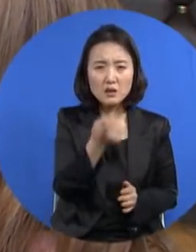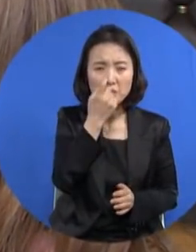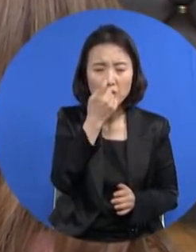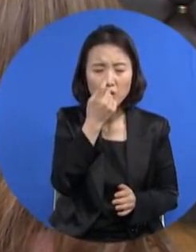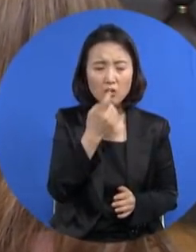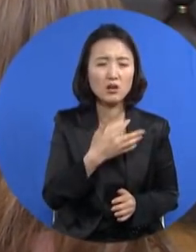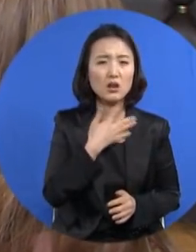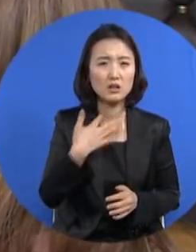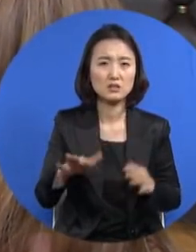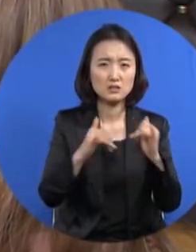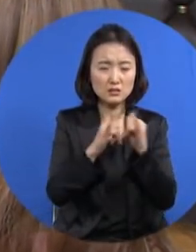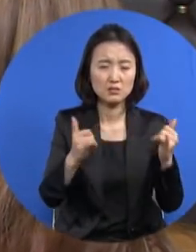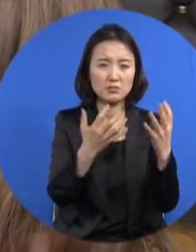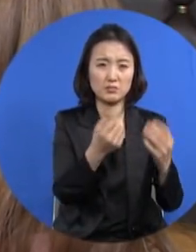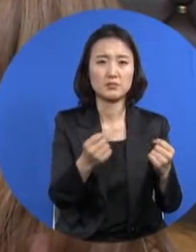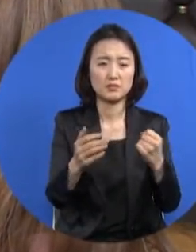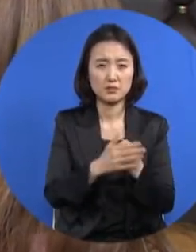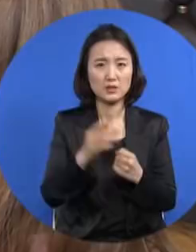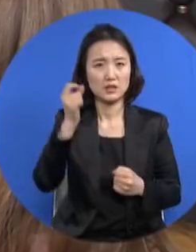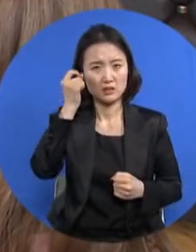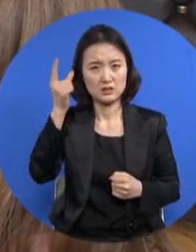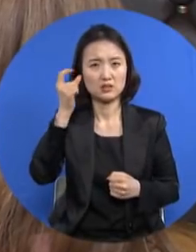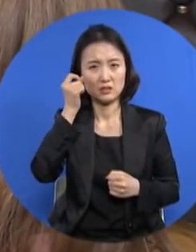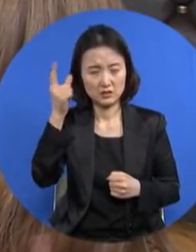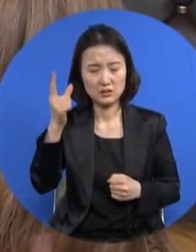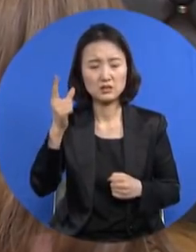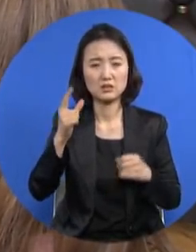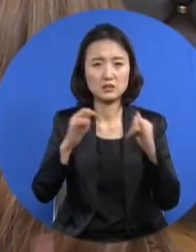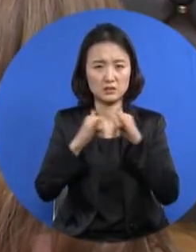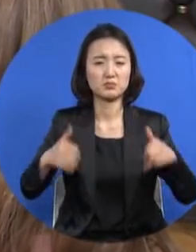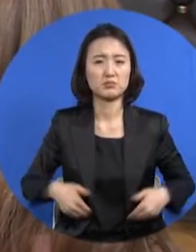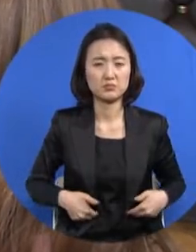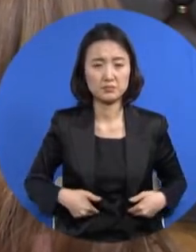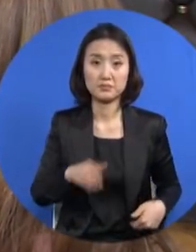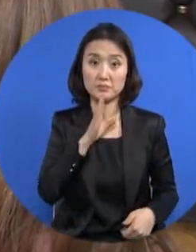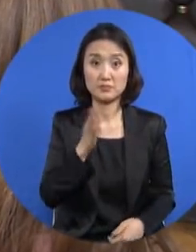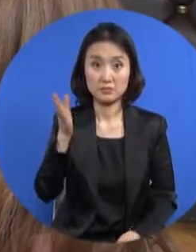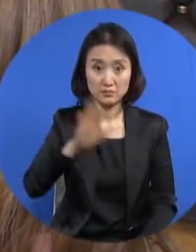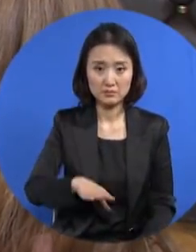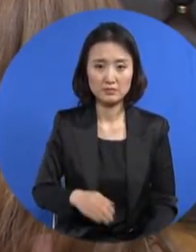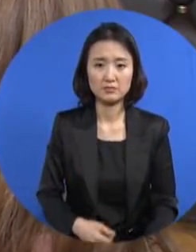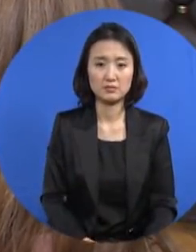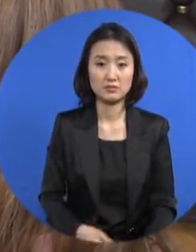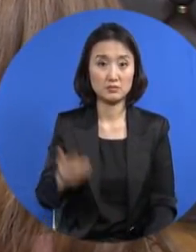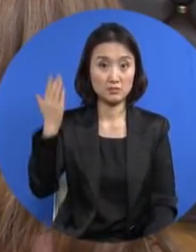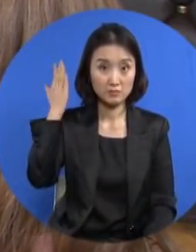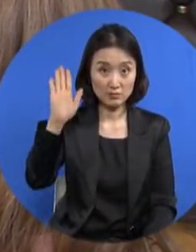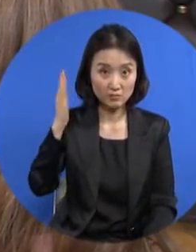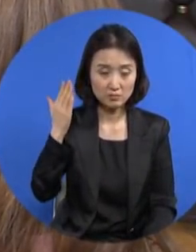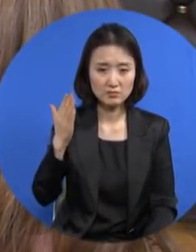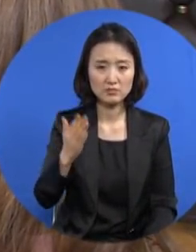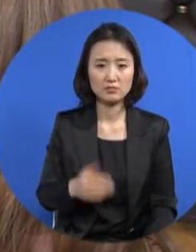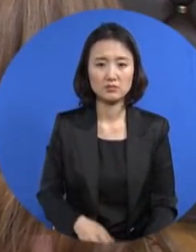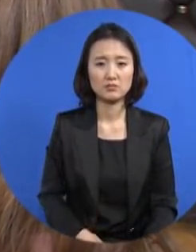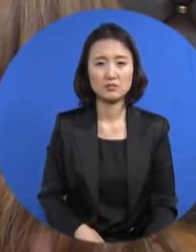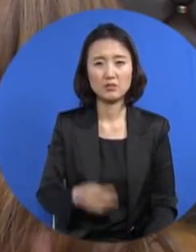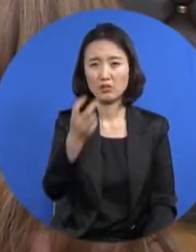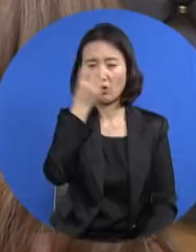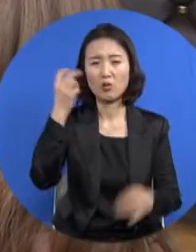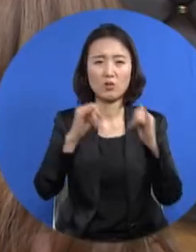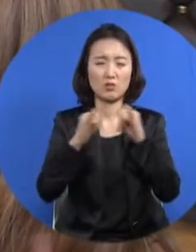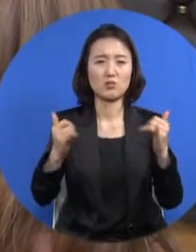그래서 인재들이 모자라서 스펙 위주로 공부하셨고 스펙 위주로 뽑았겠지만요, 지금은 다 똑똑하기